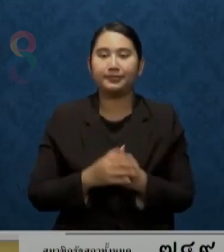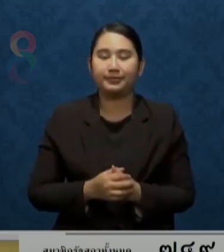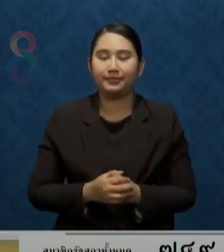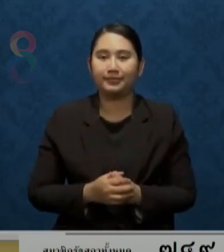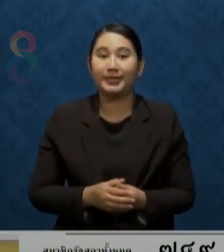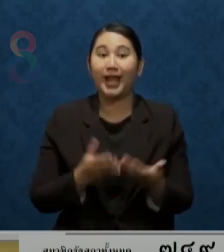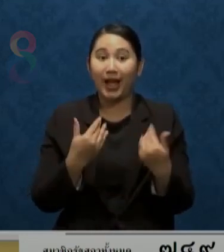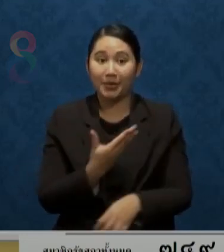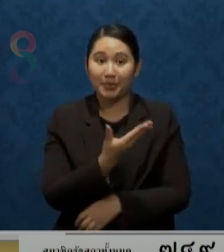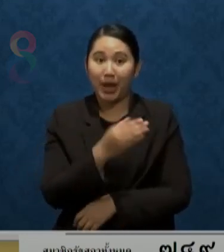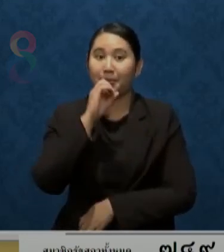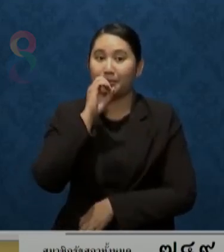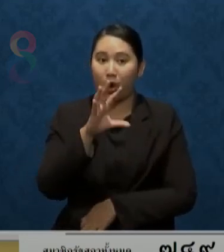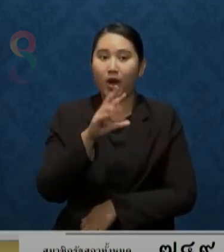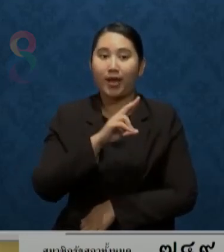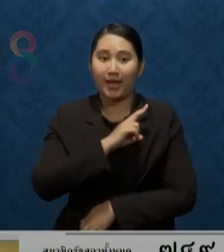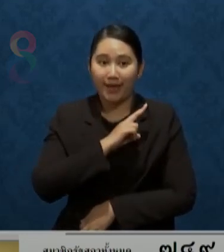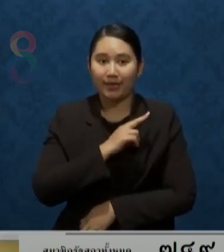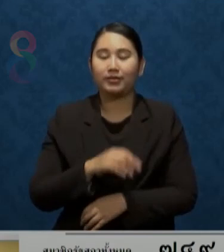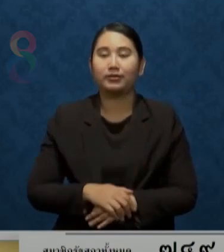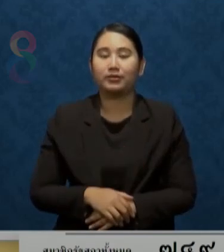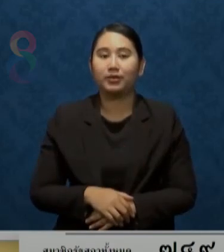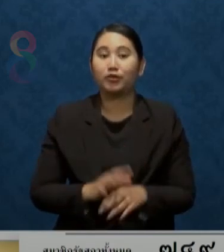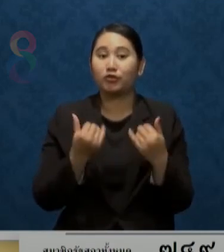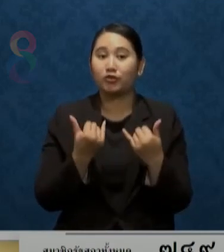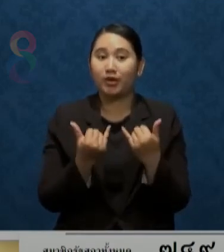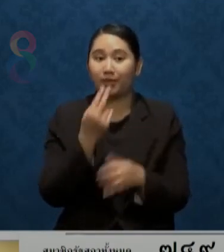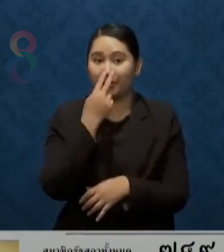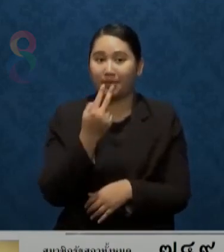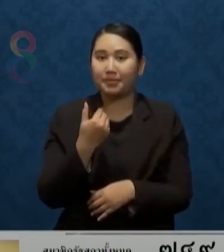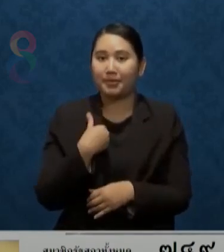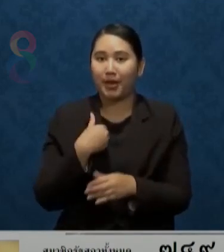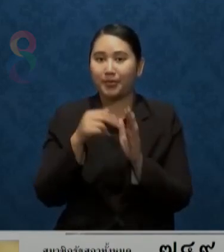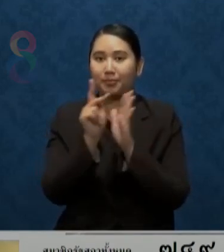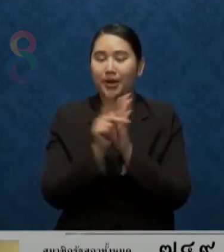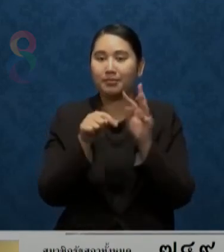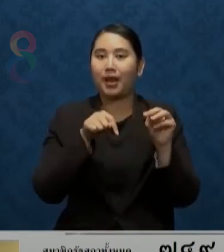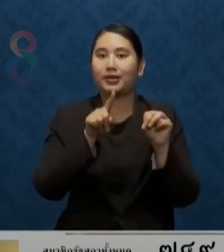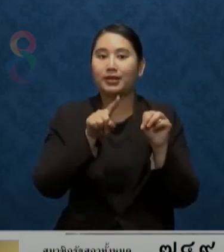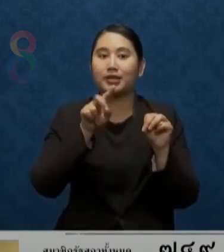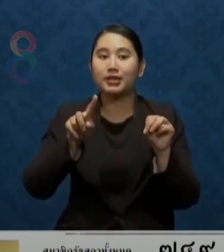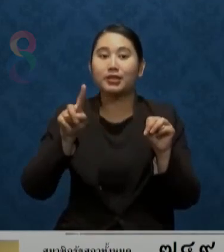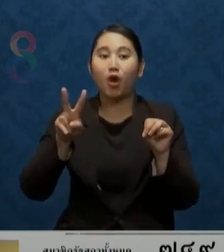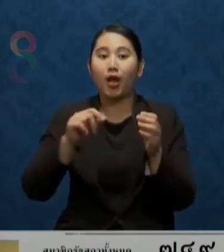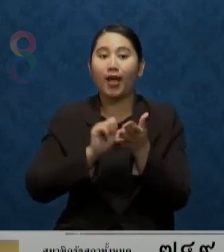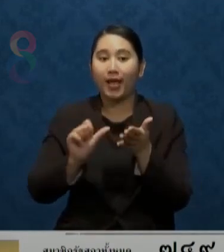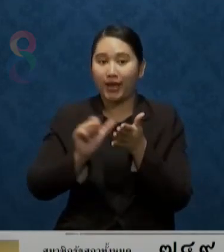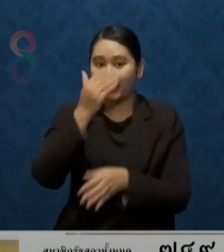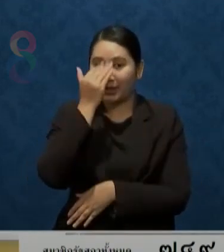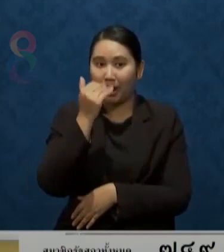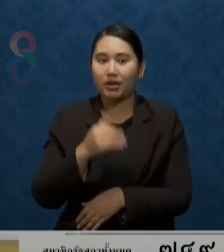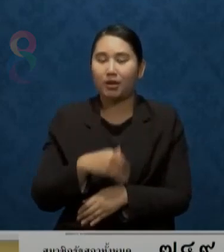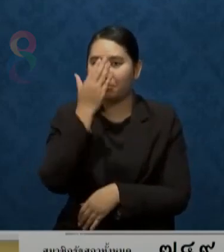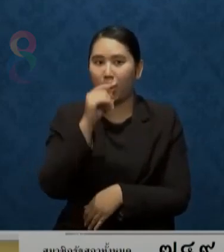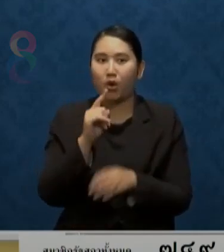ท่านมาพูดเองนะครับว่าปัจจุบันเห็นนะครับว่าท่านจะแก้มาตรา112เนี่ยเพราะอะไรครับเพราะมีคนถูกด